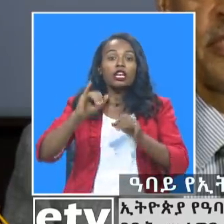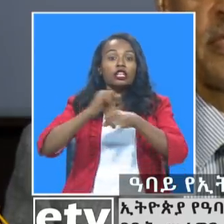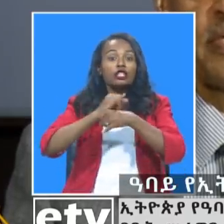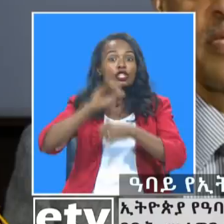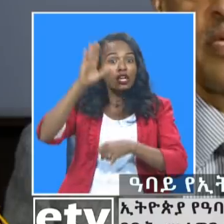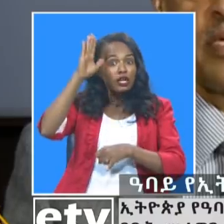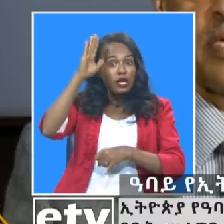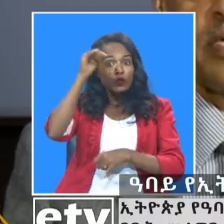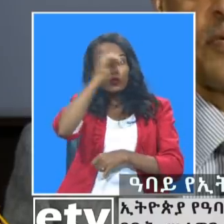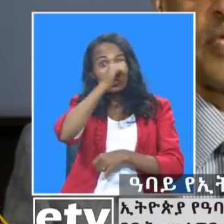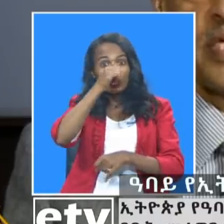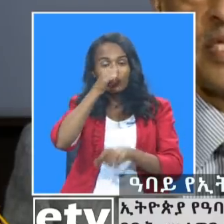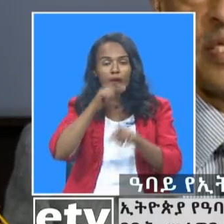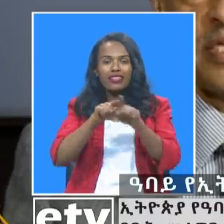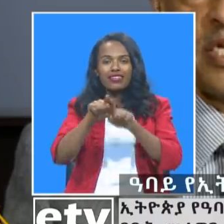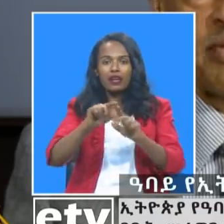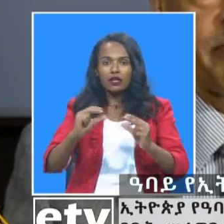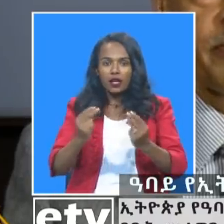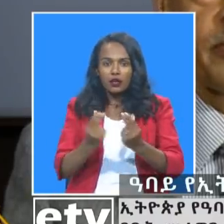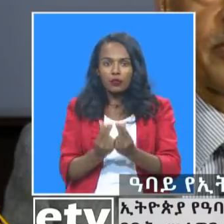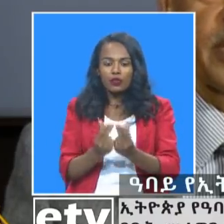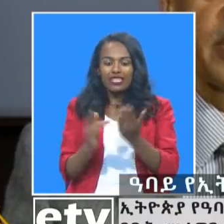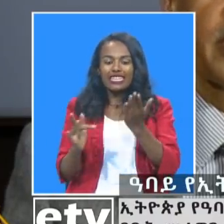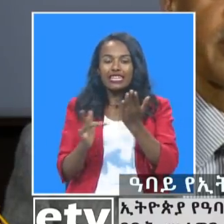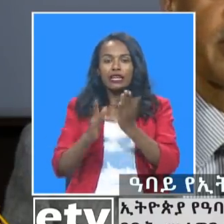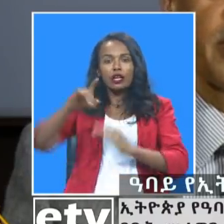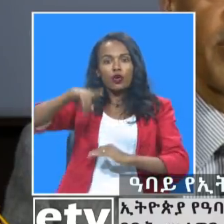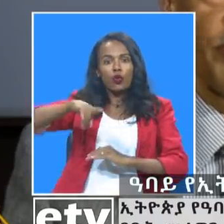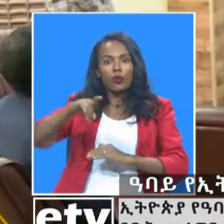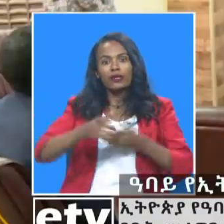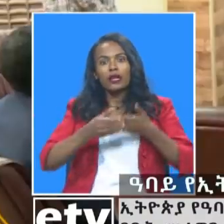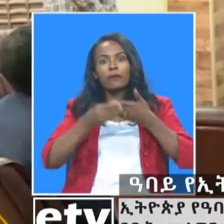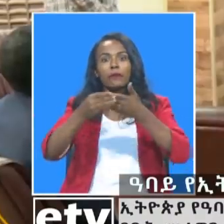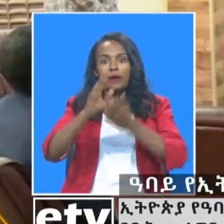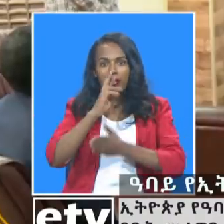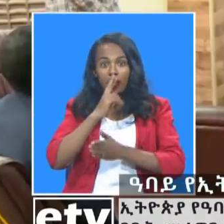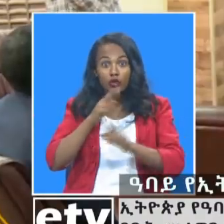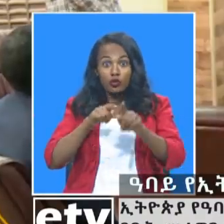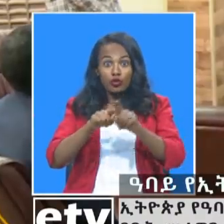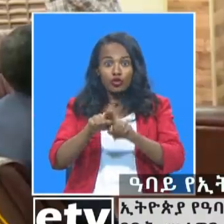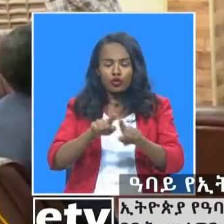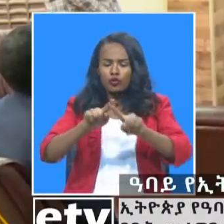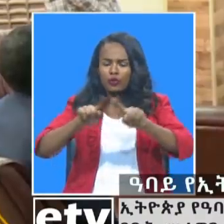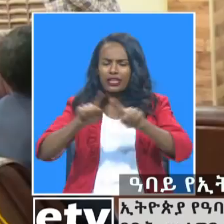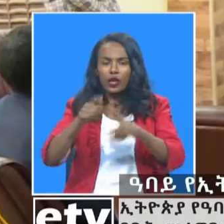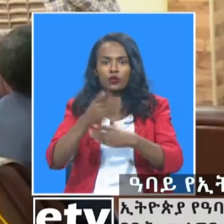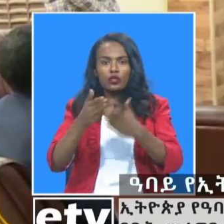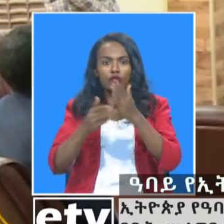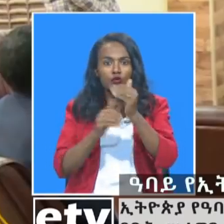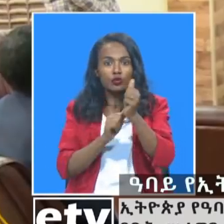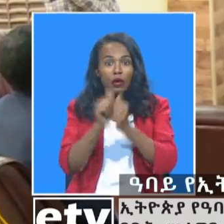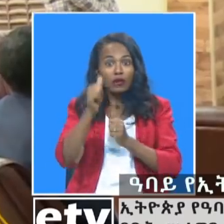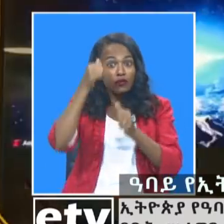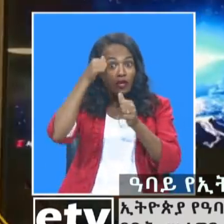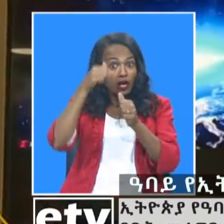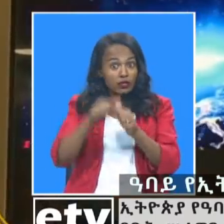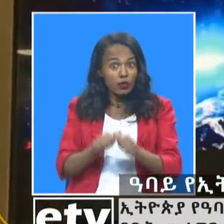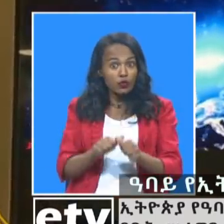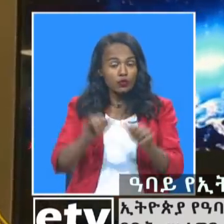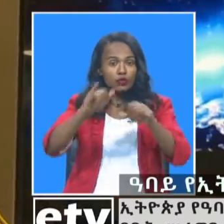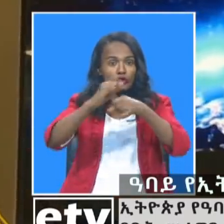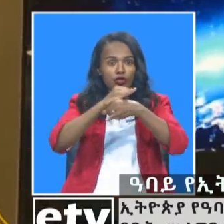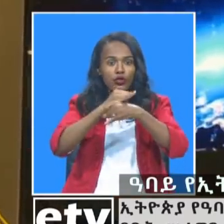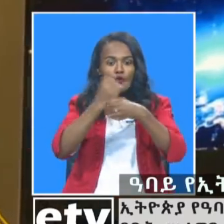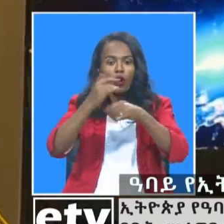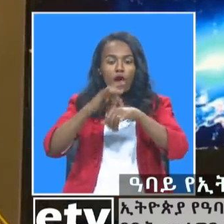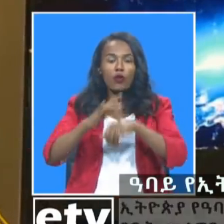ጌዲዮን የኢትዮጵያ ተደራዳሪ ቡድን የቴክኒክ ኮሚቴ መሪ ናቸው። ድርድሩ በተለያዩ ደረጃዎች ማለፉን ያስተዋወሱት ኢንጂነሩ